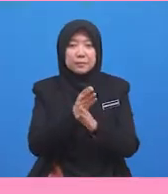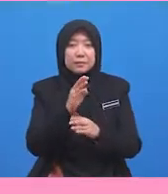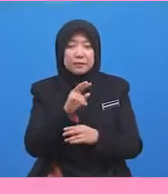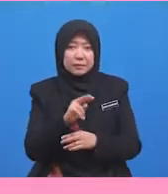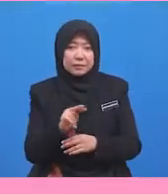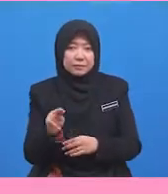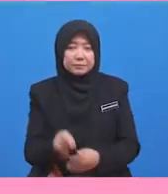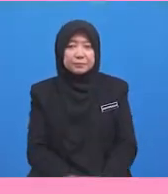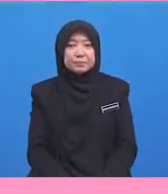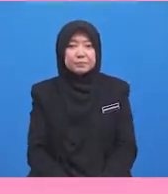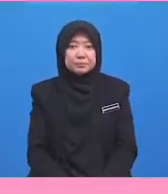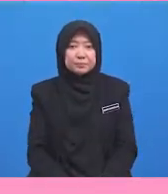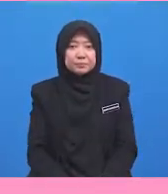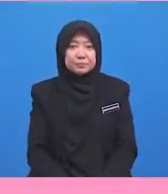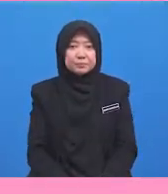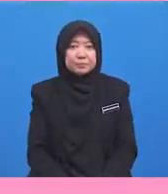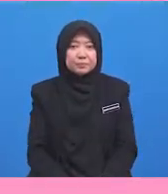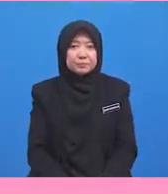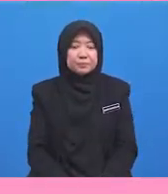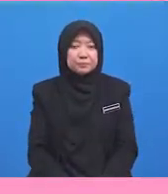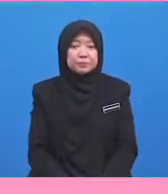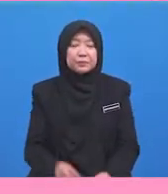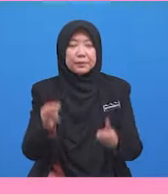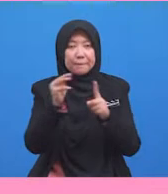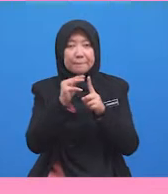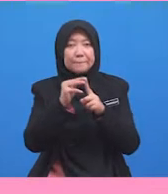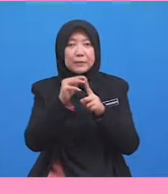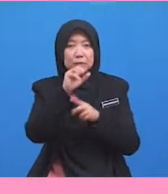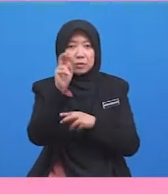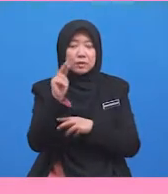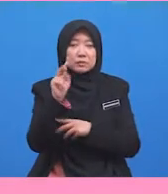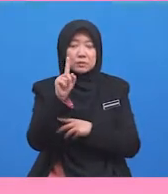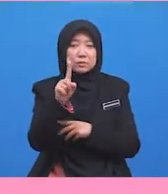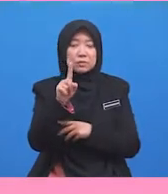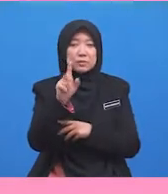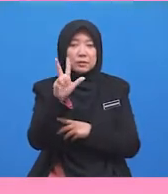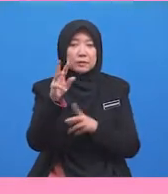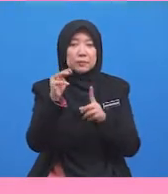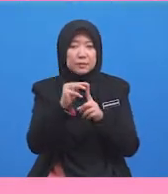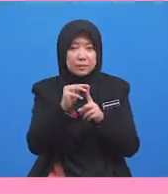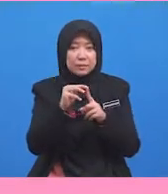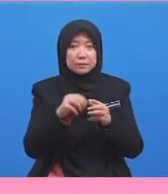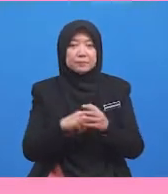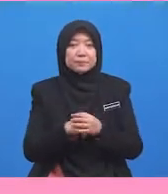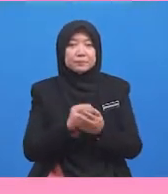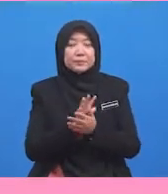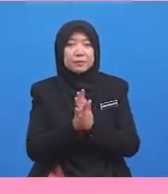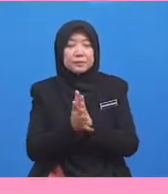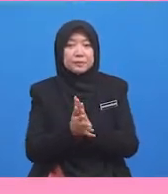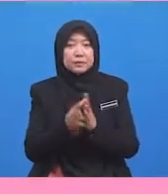bagi soal N1 mereka hanya diperuntukkan adalah sebanyak tiga markah justeru